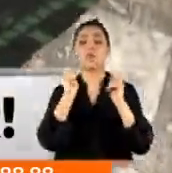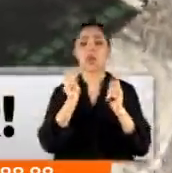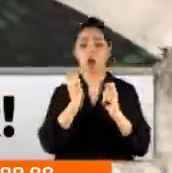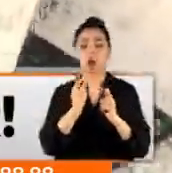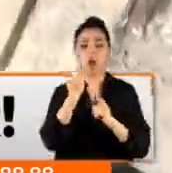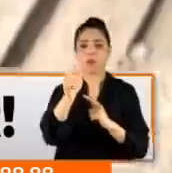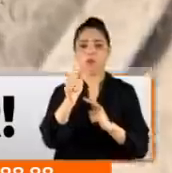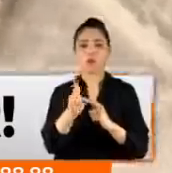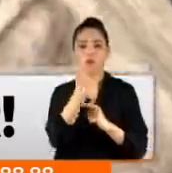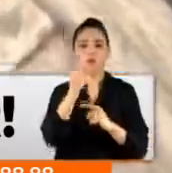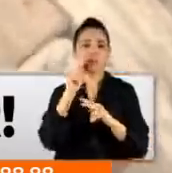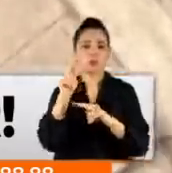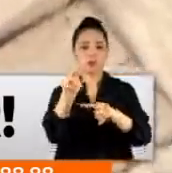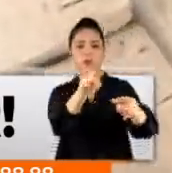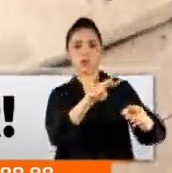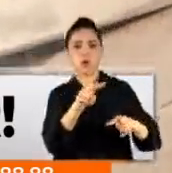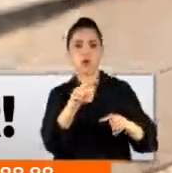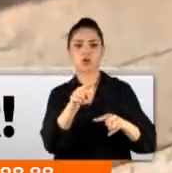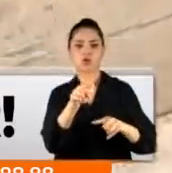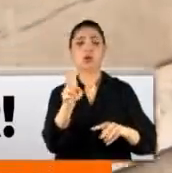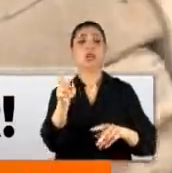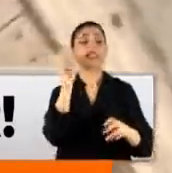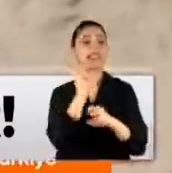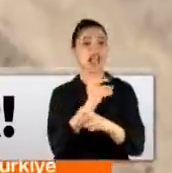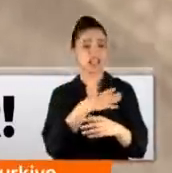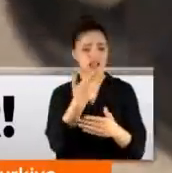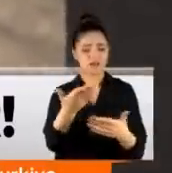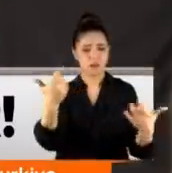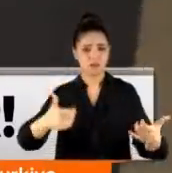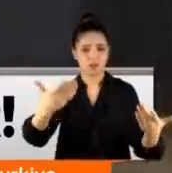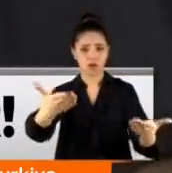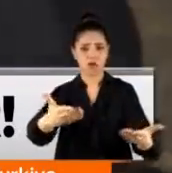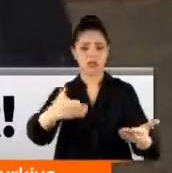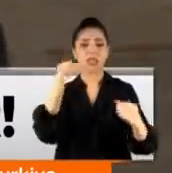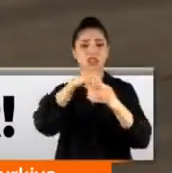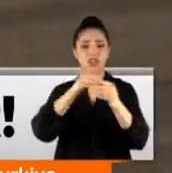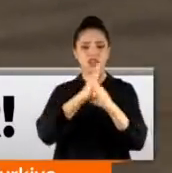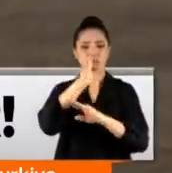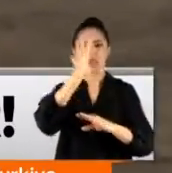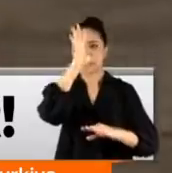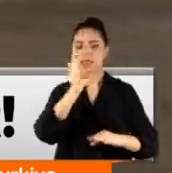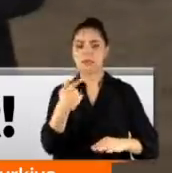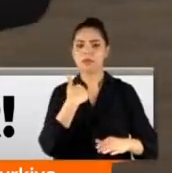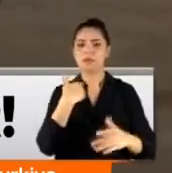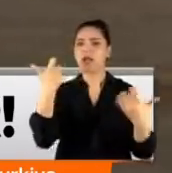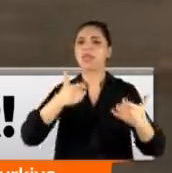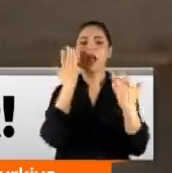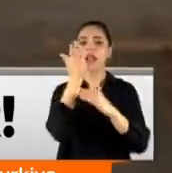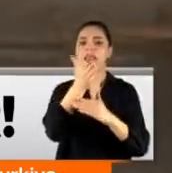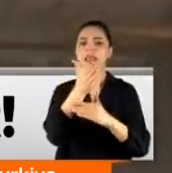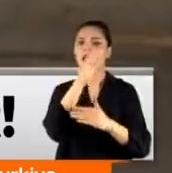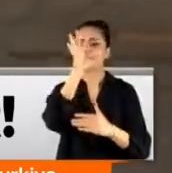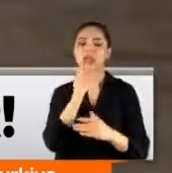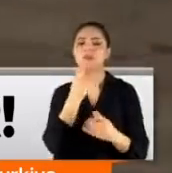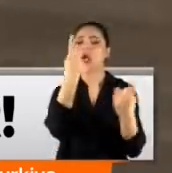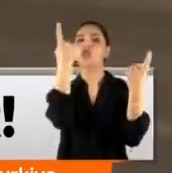İşte görüntüyü görüyorsunuz. Son derece tehlikeli bir nokta ve içeri girerken kimse bize nereye gidiyorsunuz, kimsiniz